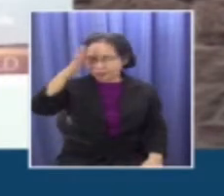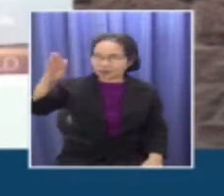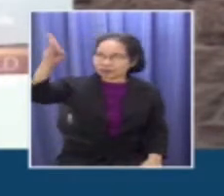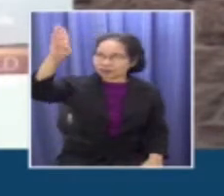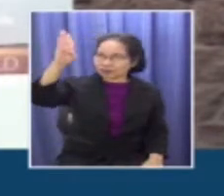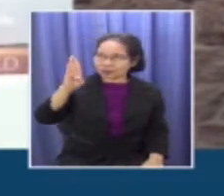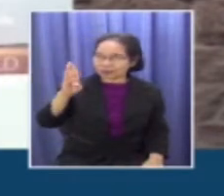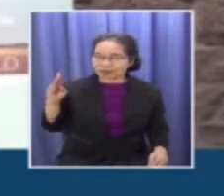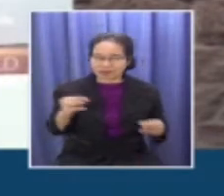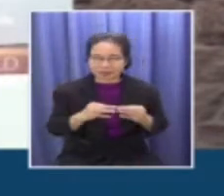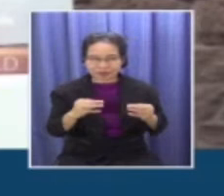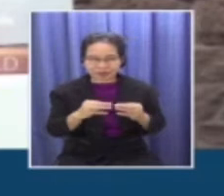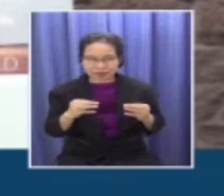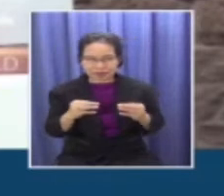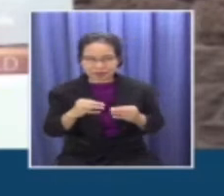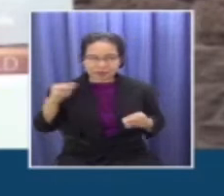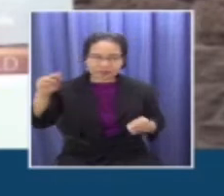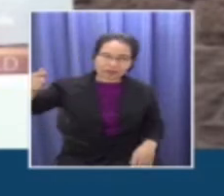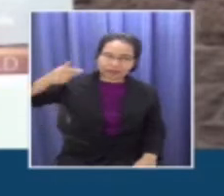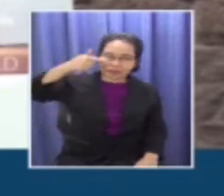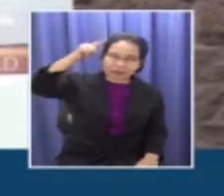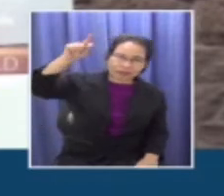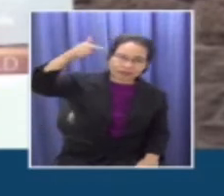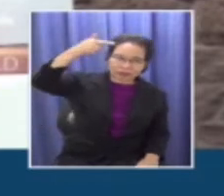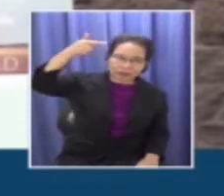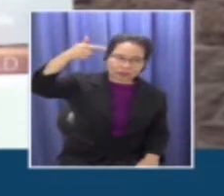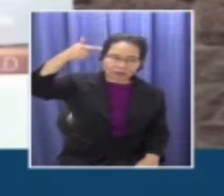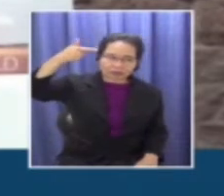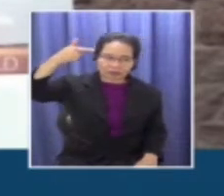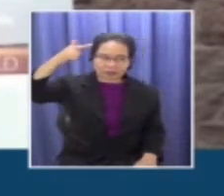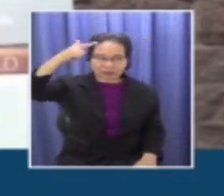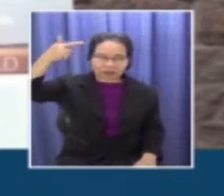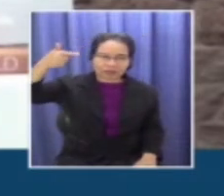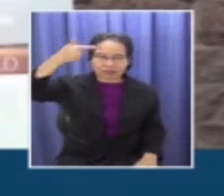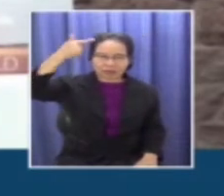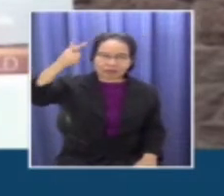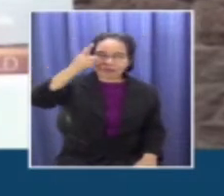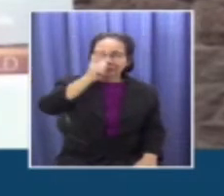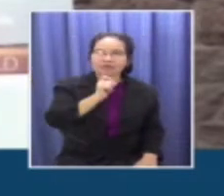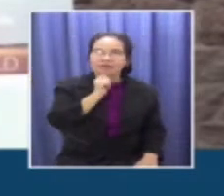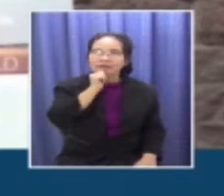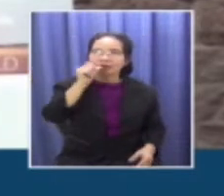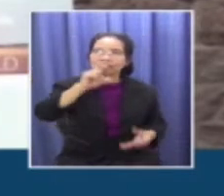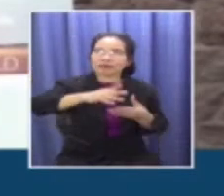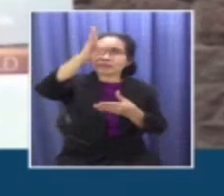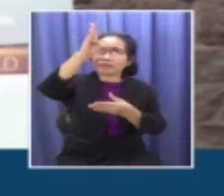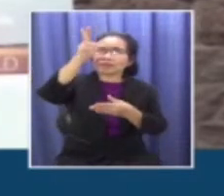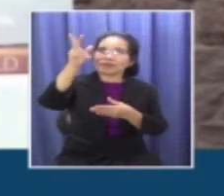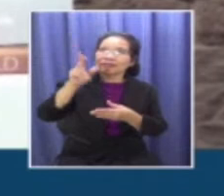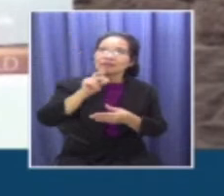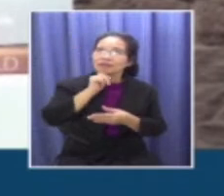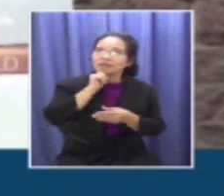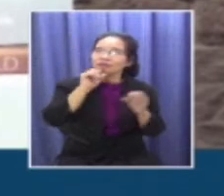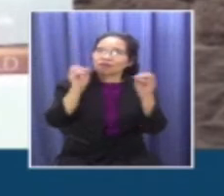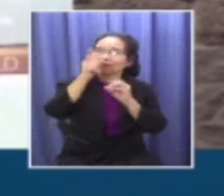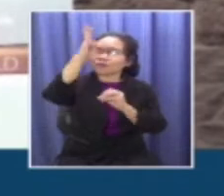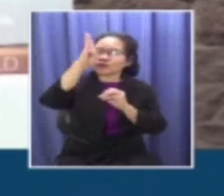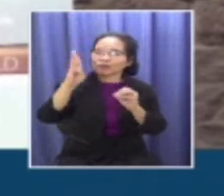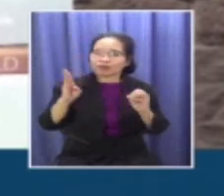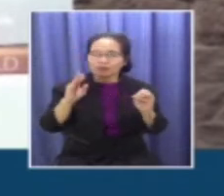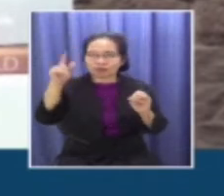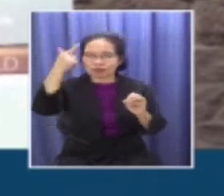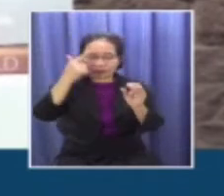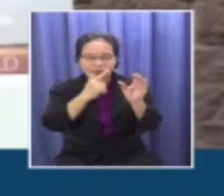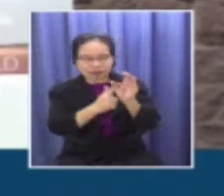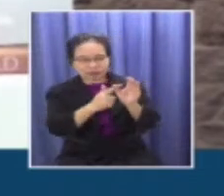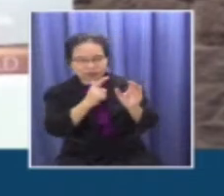so yie sɛ motutu kwan akɔ amanɔne a monhwɛ mo ho so yie ɛfiri sɛ